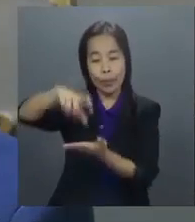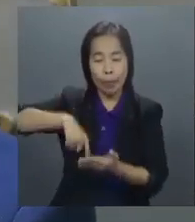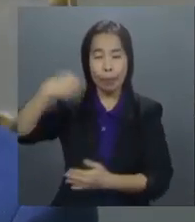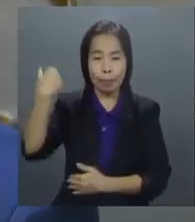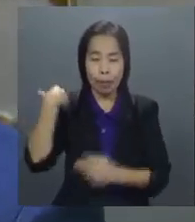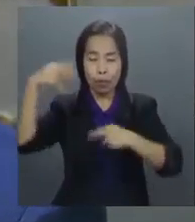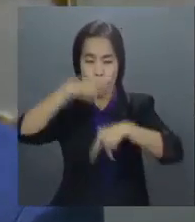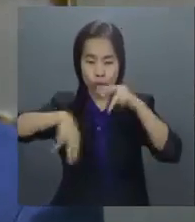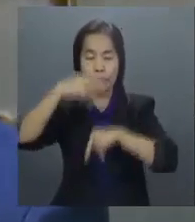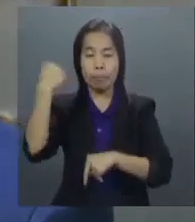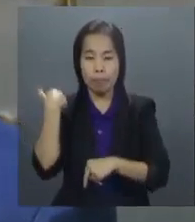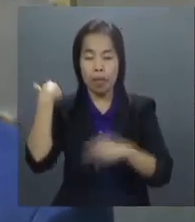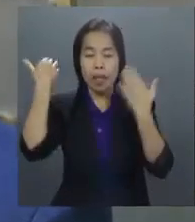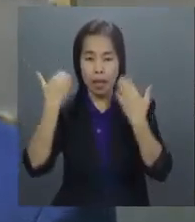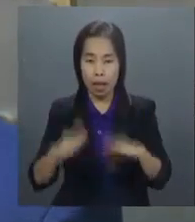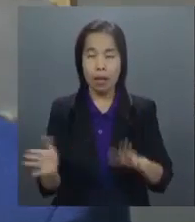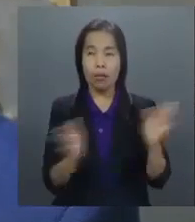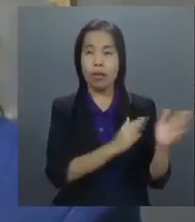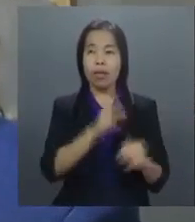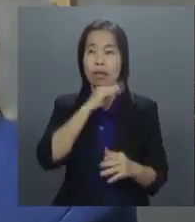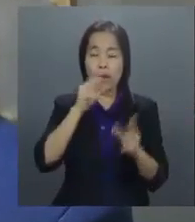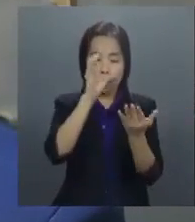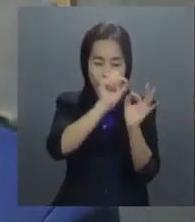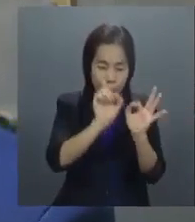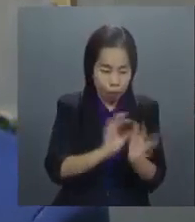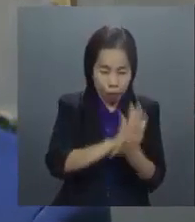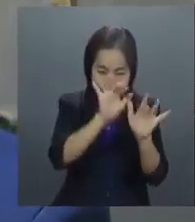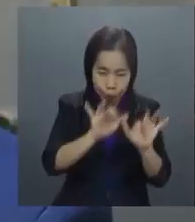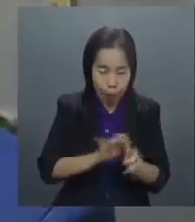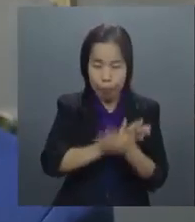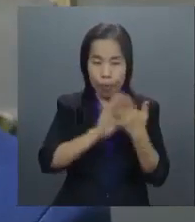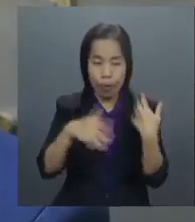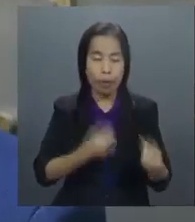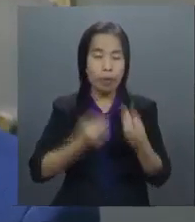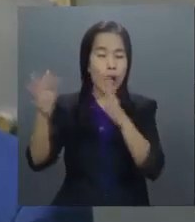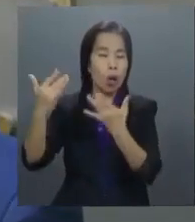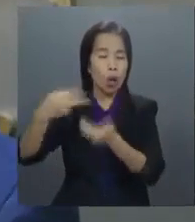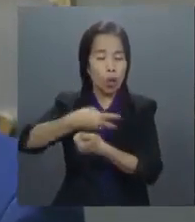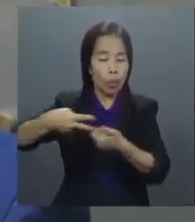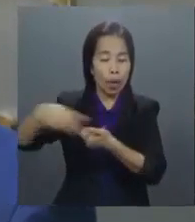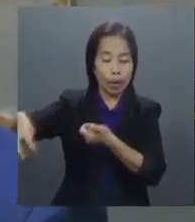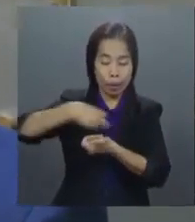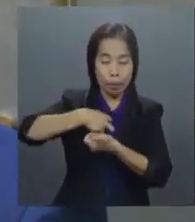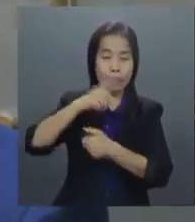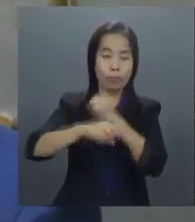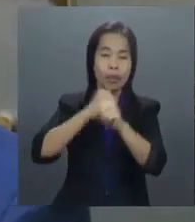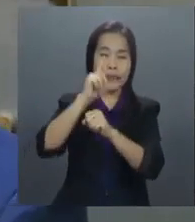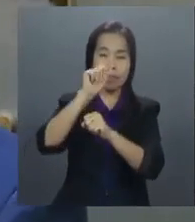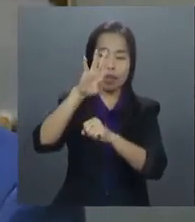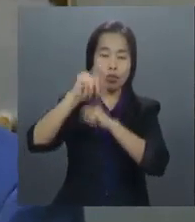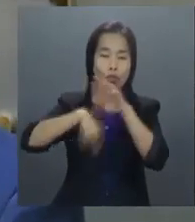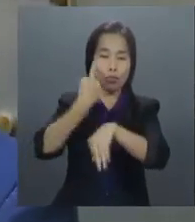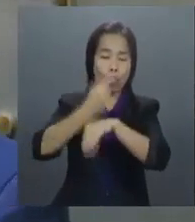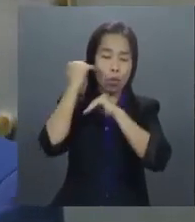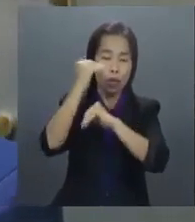ข้อมูลและลูกค้าเนี่ยเมื่อส่งข้อมูลทุกอย่างครบแล้วก็สามารถที่จะรอ SMS ไม่เกิน24ชั่วโมงสามารถจะรับ SMS และ